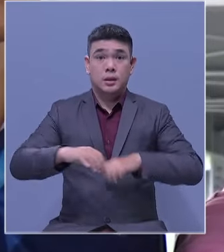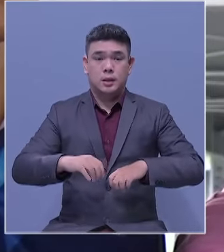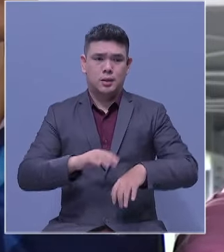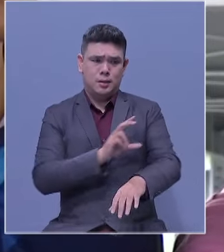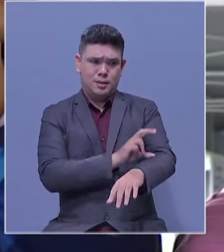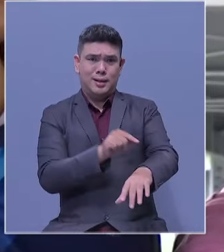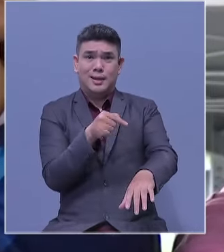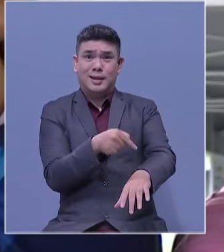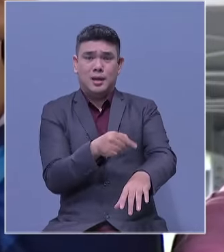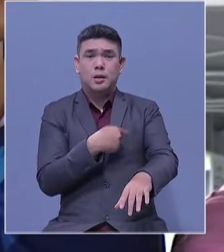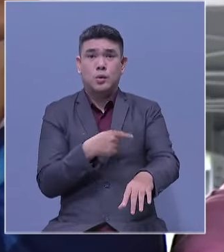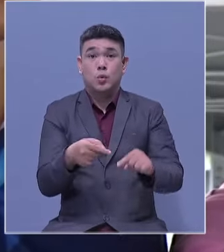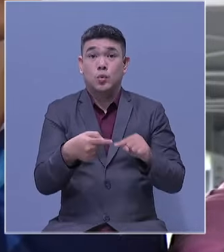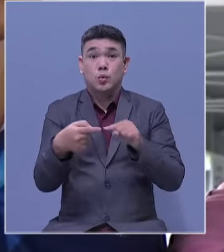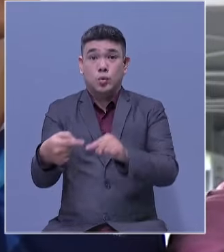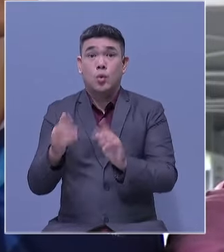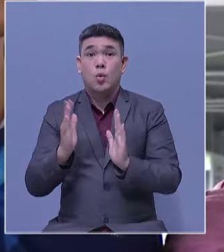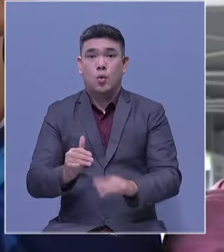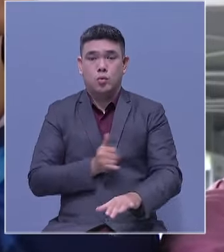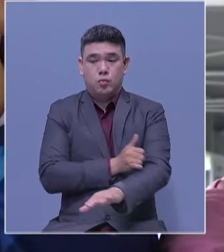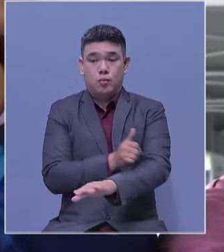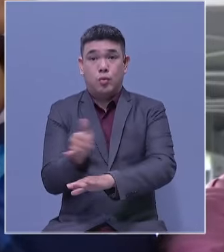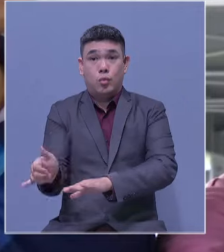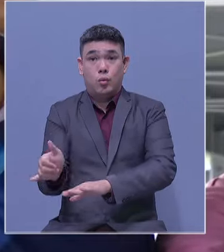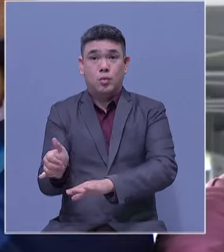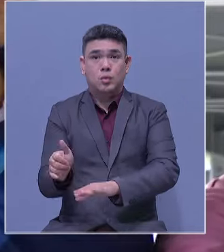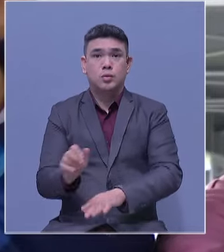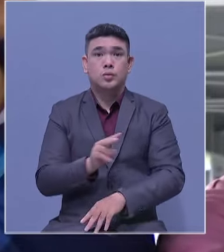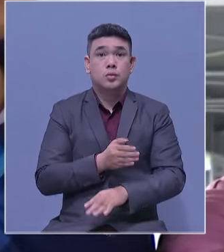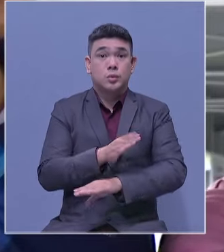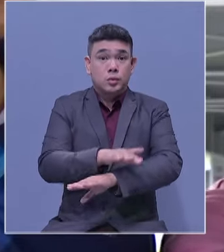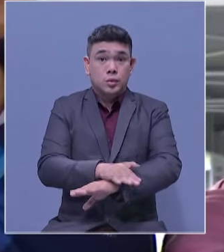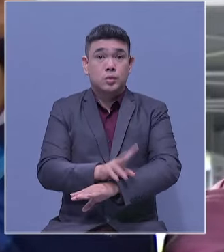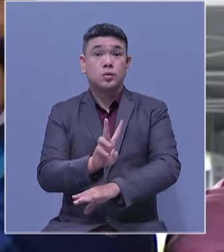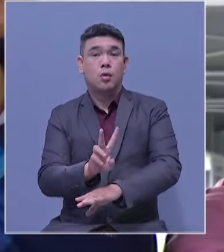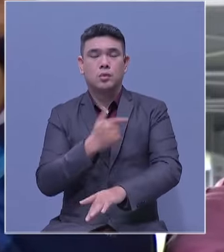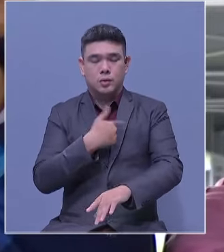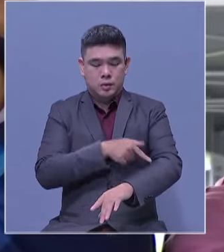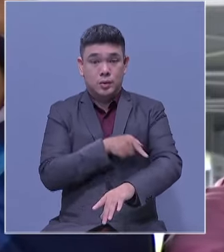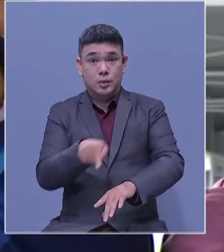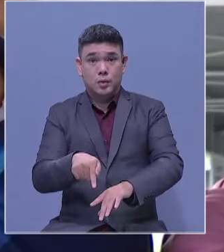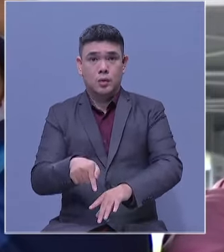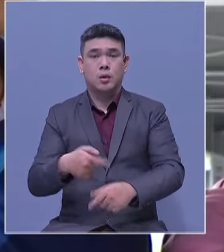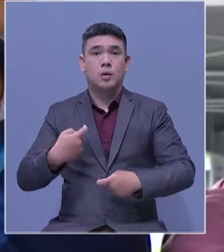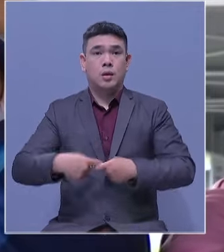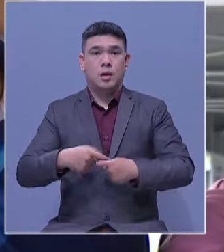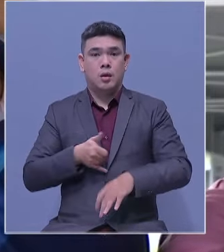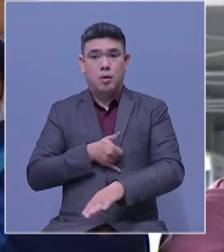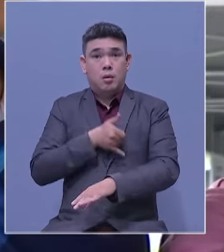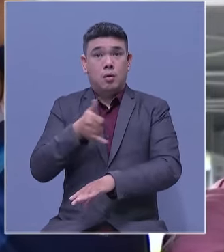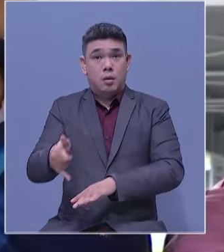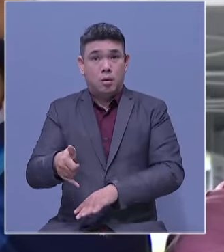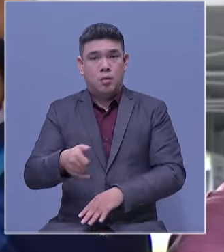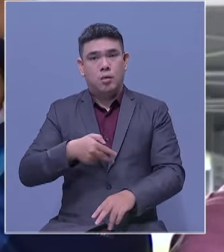เนี่ยเอ่อเราเห็นว่าพี่น้องประชาชนในการเดินทางเชื่อมระหว่างทั้ง 2สายยังไม่ได้ับความสุให้ที่กวนเนื่องจากต้องมีการข้ามถนนข้าม